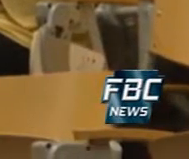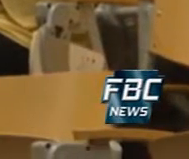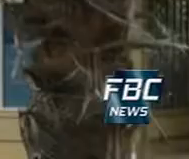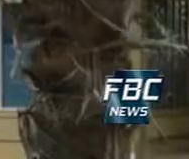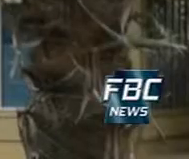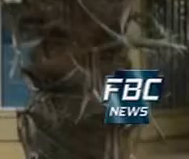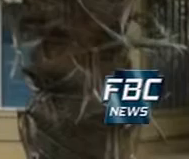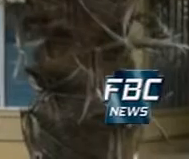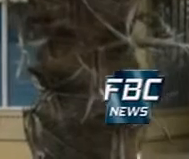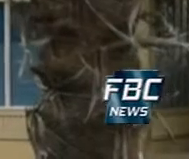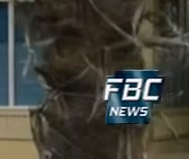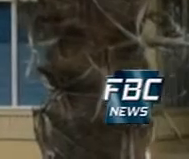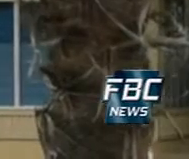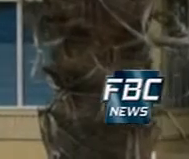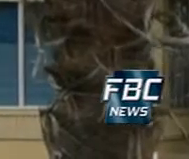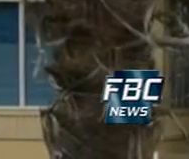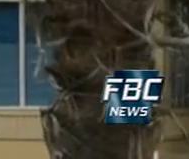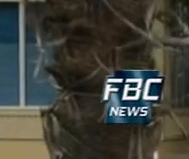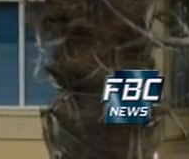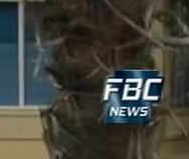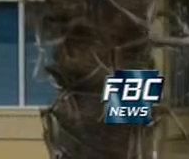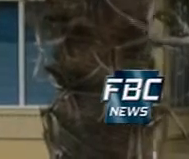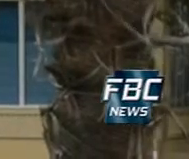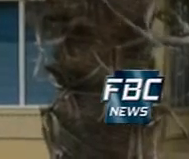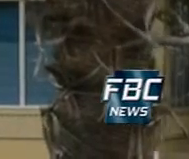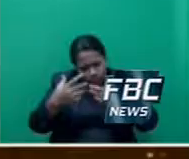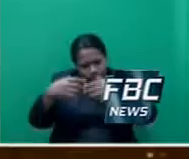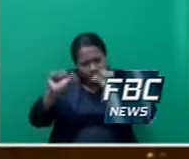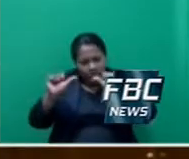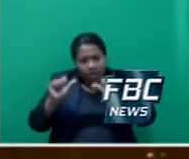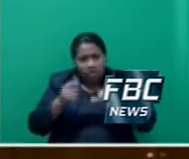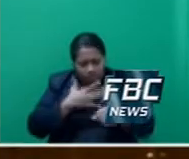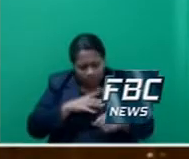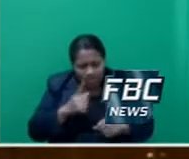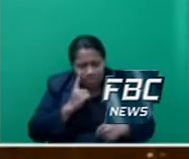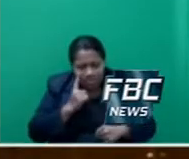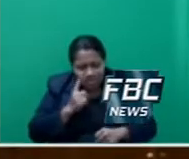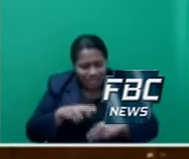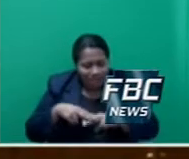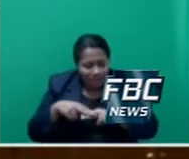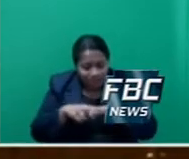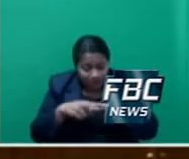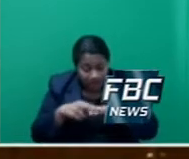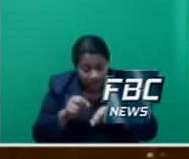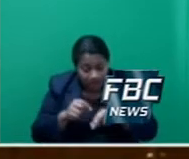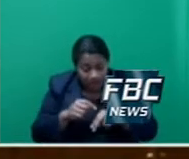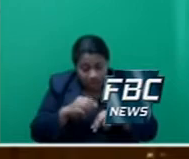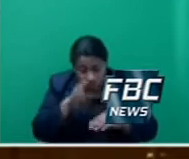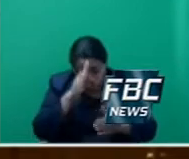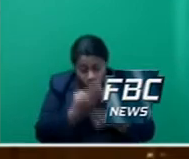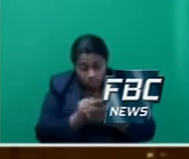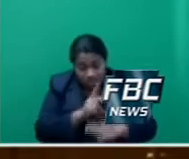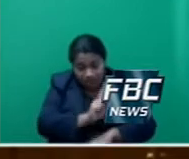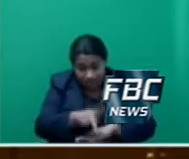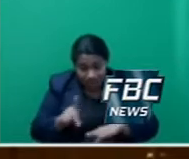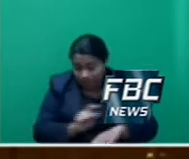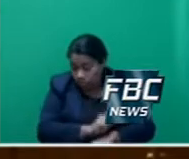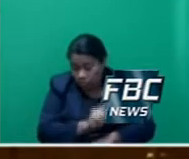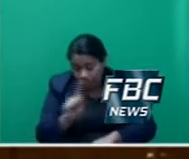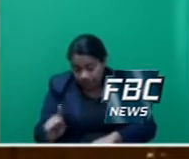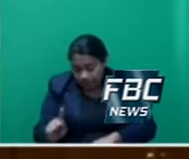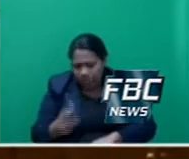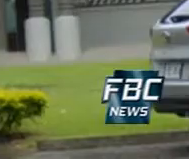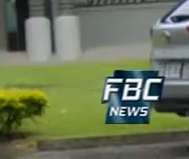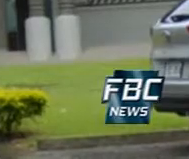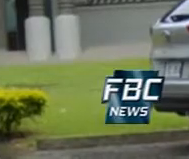Minister vorenge mani marama, ni ngandrebi me bangangai na vei kai atati koe na University ni Dheba ni Pasifika. Kai ni kena inaki,